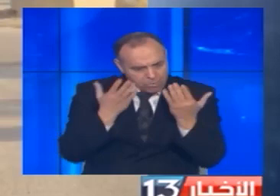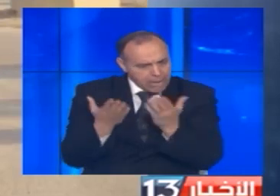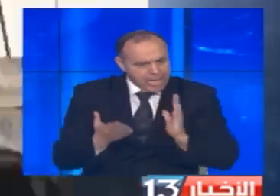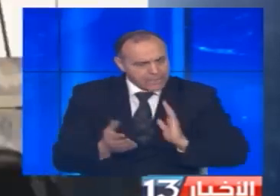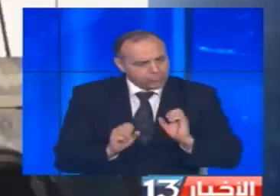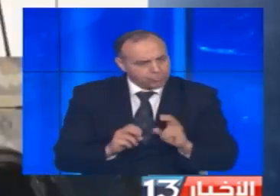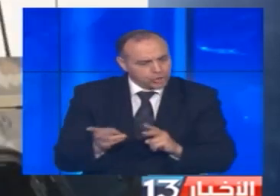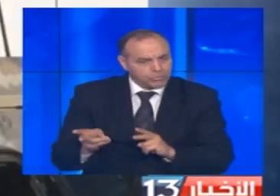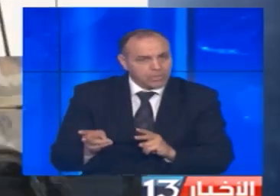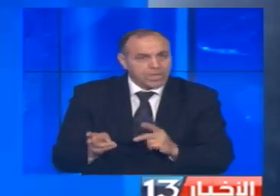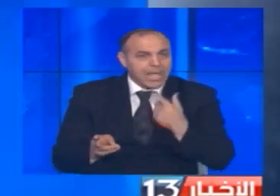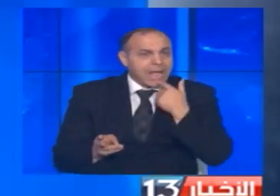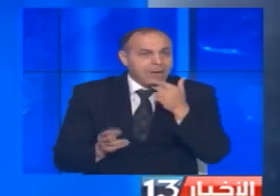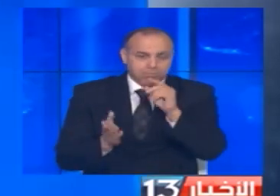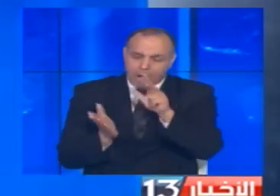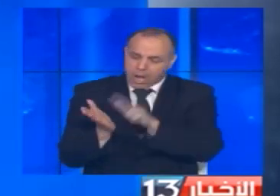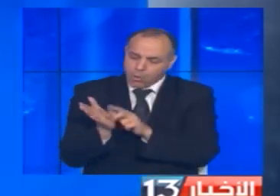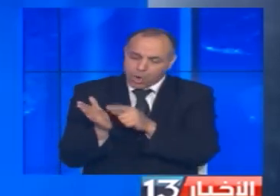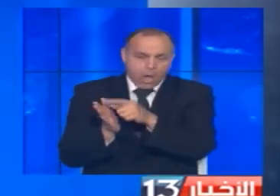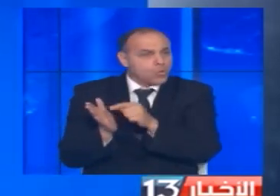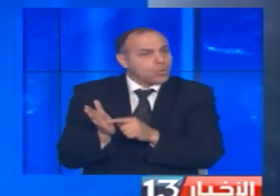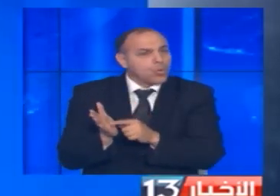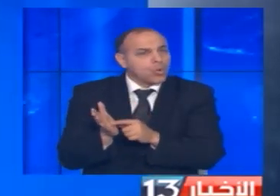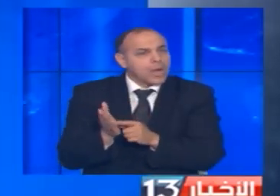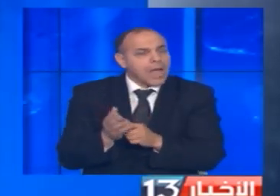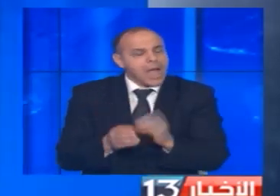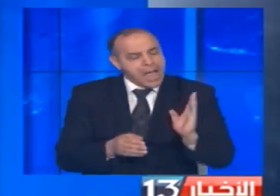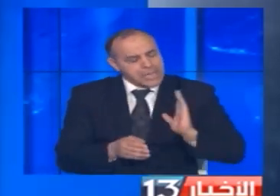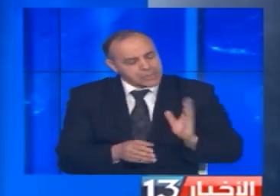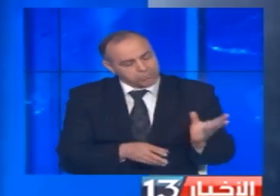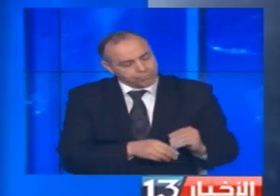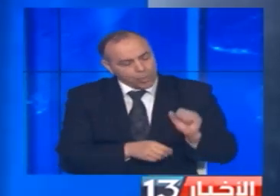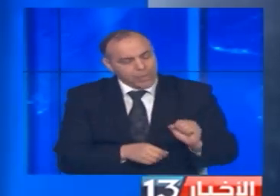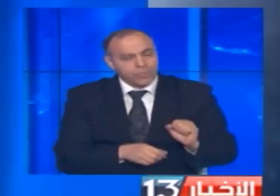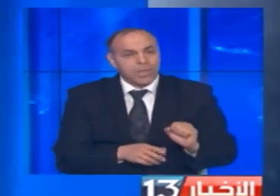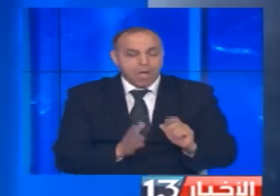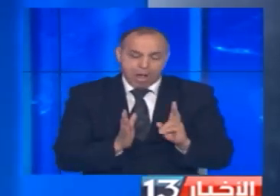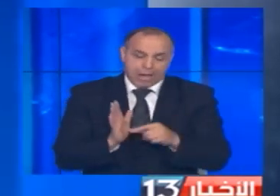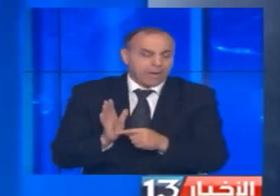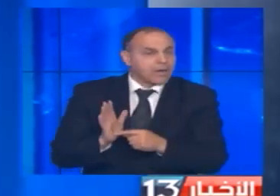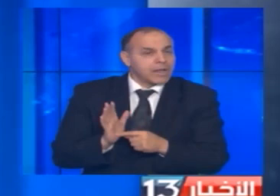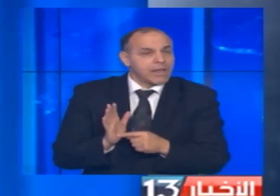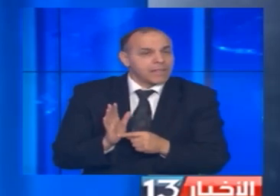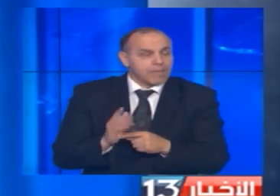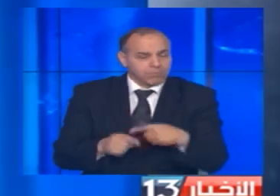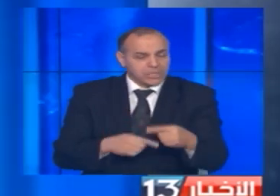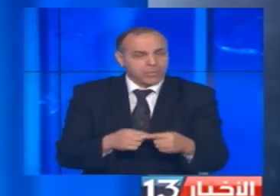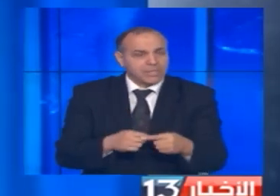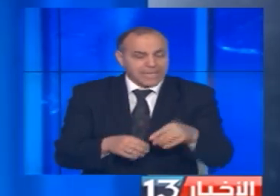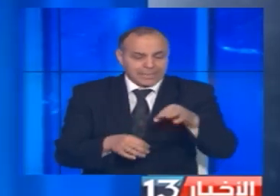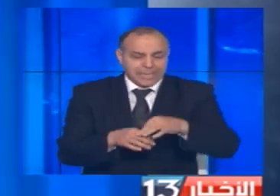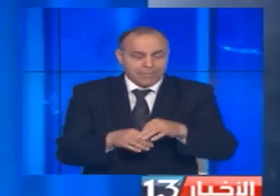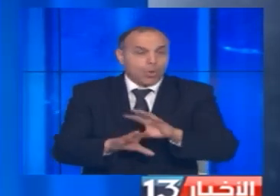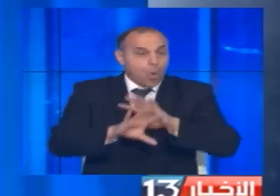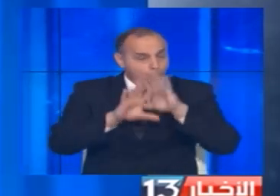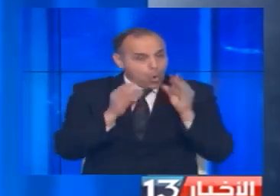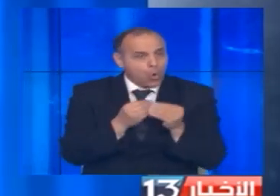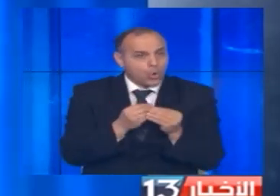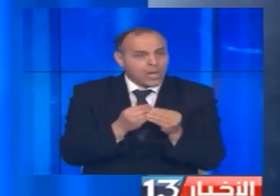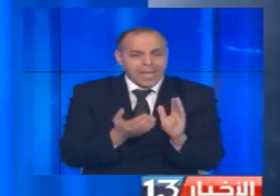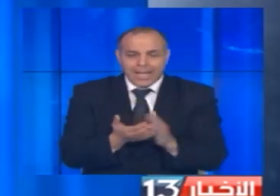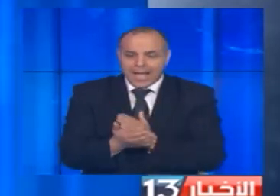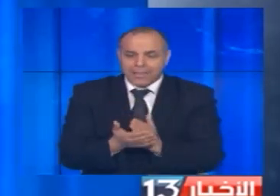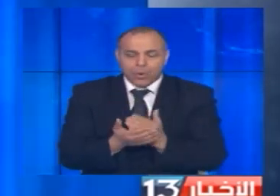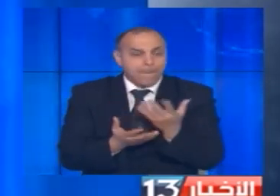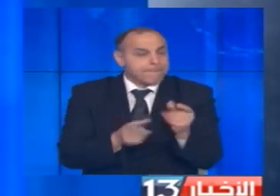العسكرية، كما ستطبق عليهم قوانين الخدمة العسكرية. هذا القرار الذي يتزامن مع الانتخابات العامة يعد